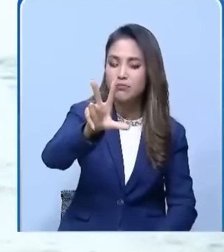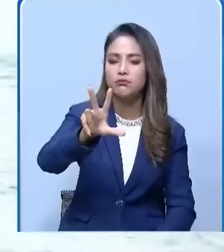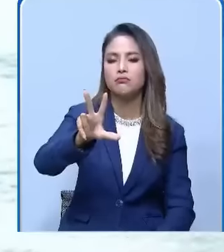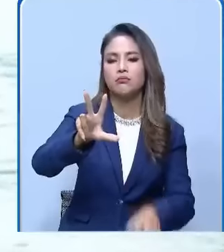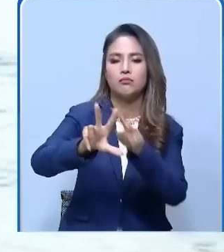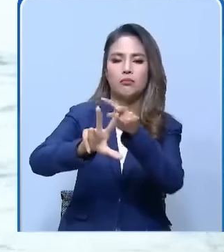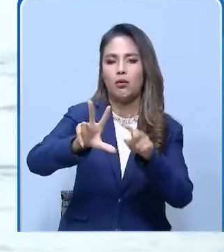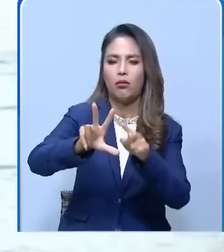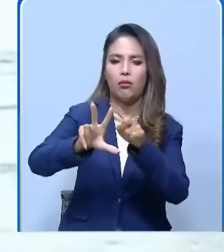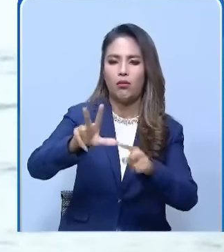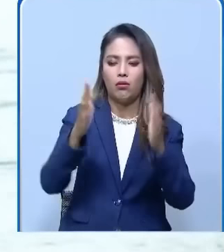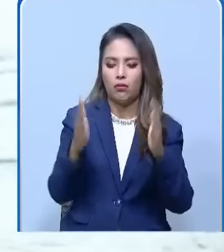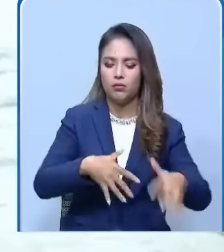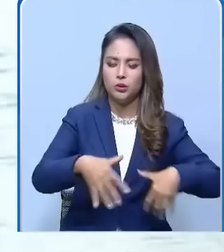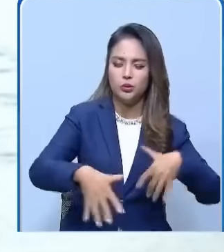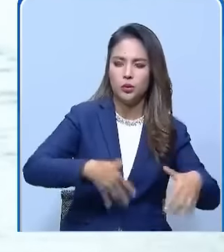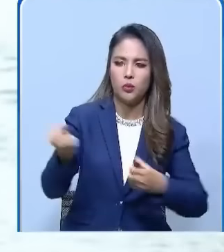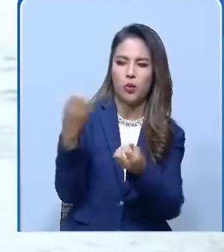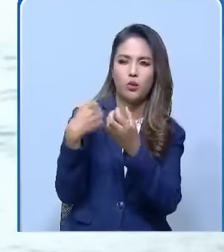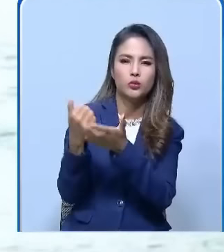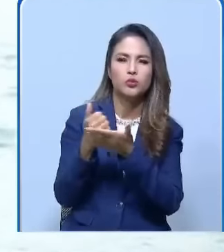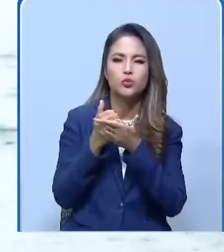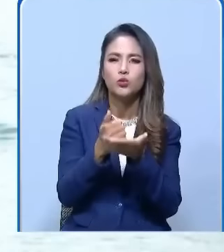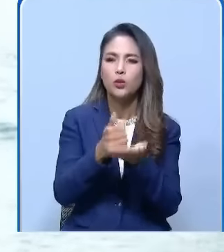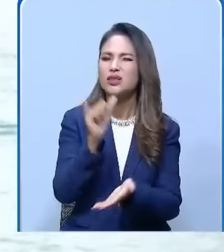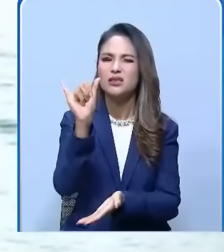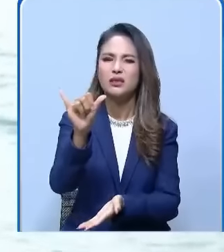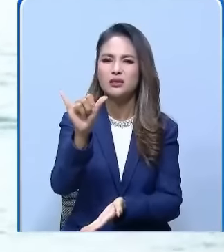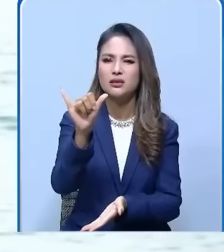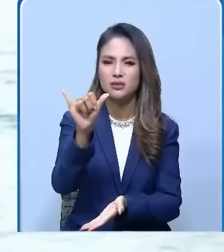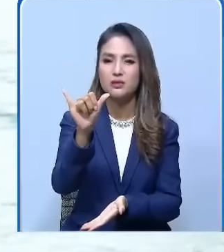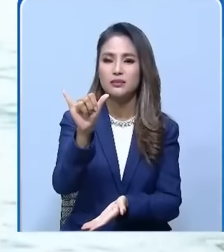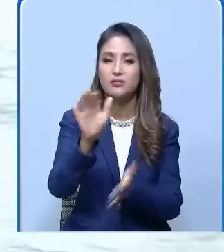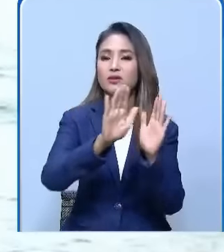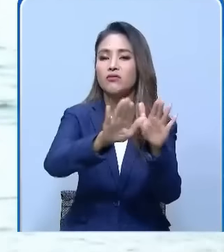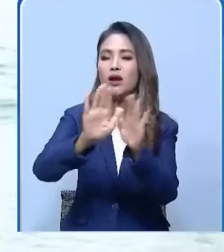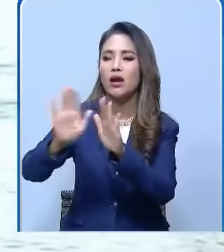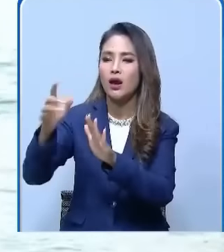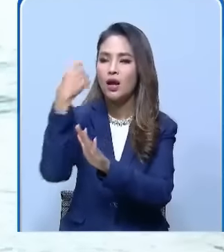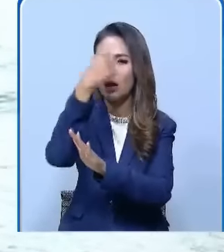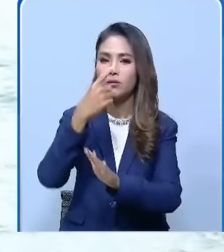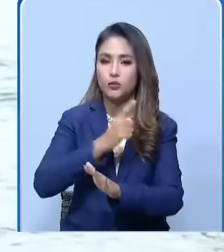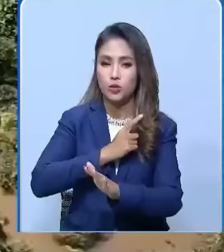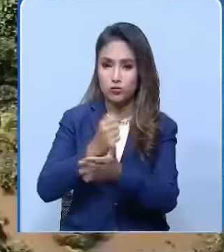เองบอกว่าความช่วยเหลือเองยังมาไม่ถึงในบางจุดนะครับอยากฝากไปถึงหน่วยงานที่เกี่ยวข้องด้วยนะครับ